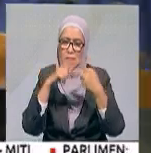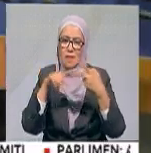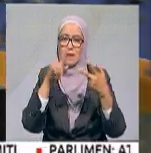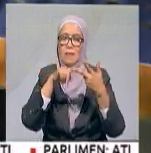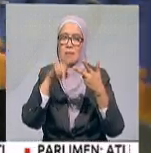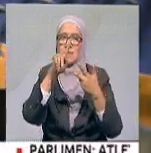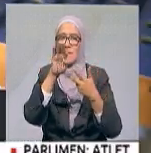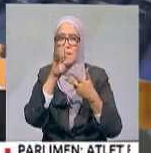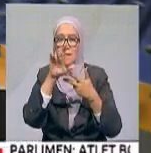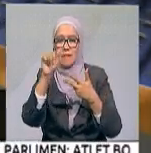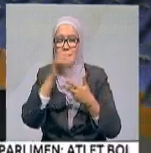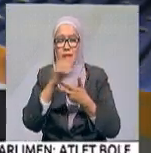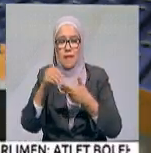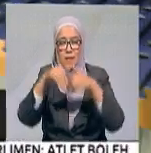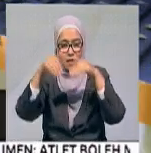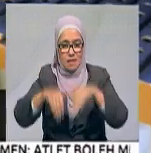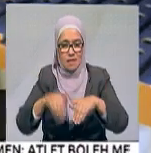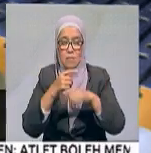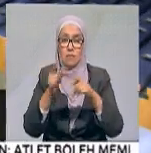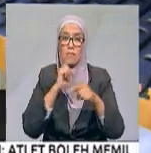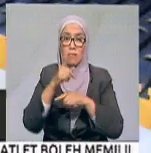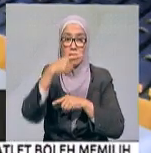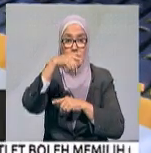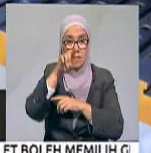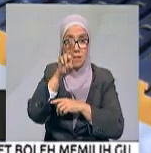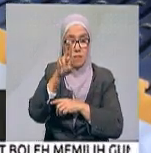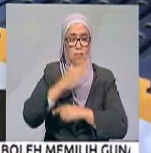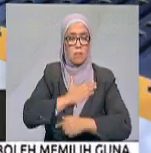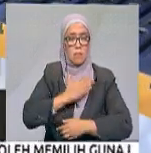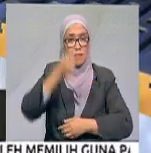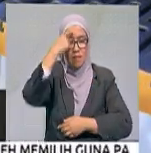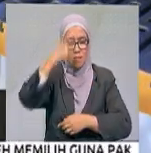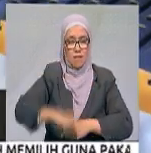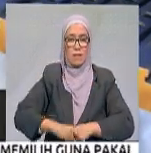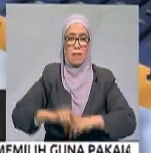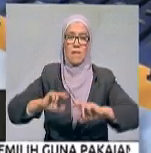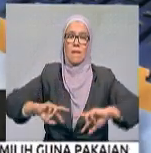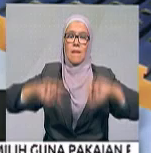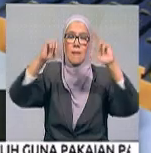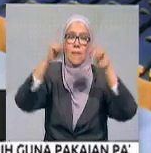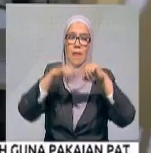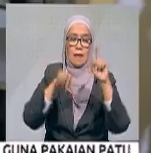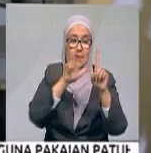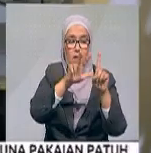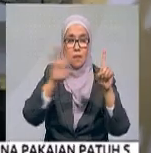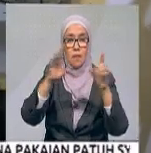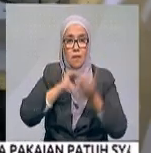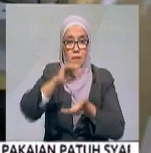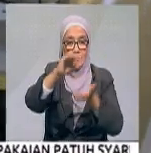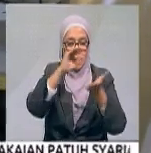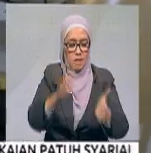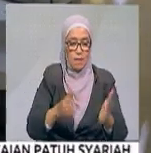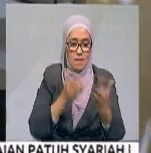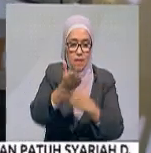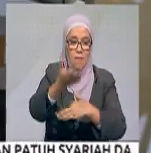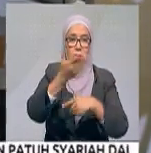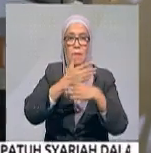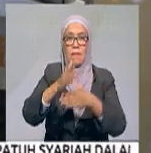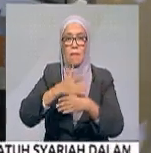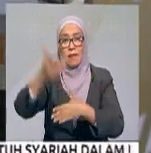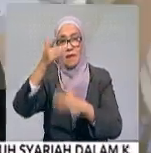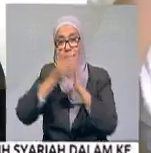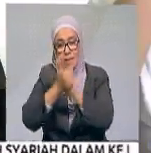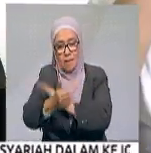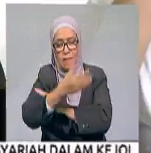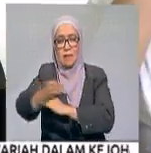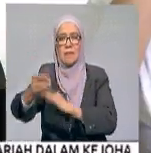Dato' Zainal Abidin Ahmad, Produa komited untuk membangunkan 135 pembekal mereka melalui perkongsian kemahiran dan teknologi.